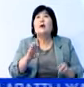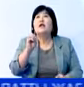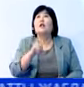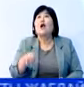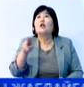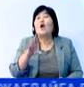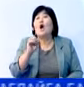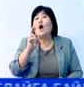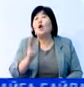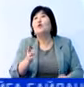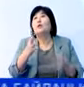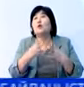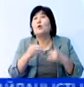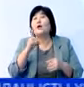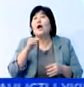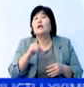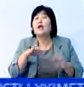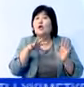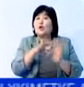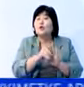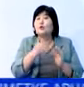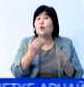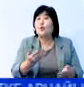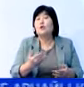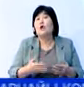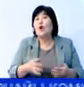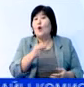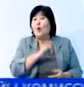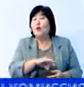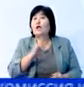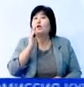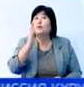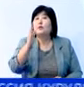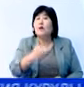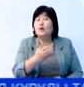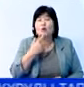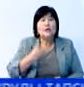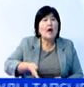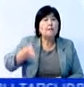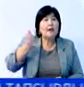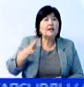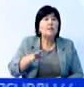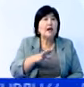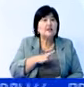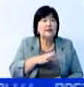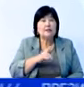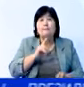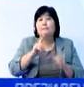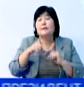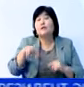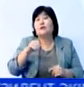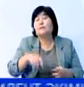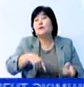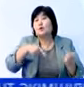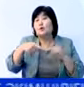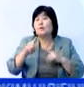Әукетов әлеуметтік отбасылық картаны енгізу және оны қолдану перспективалары туралы баяндама жасады. Мәжіліс депутаттары